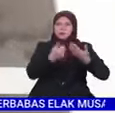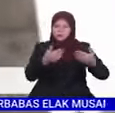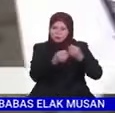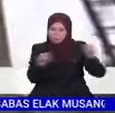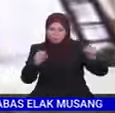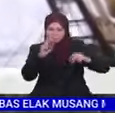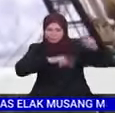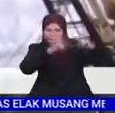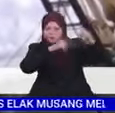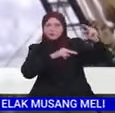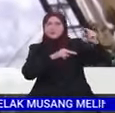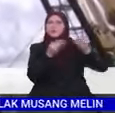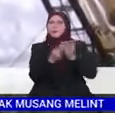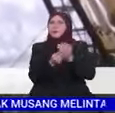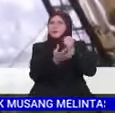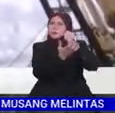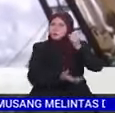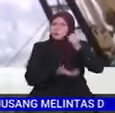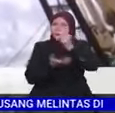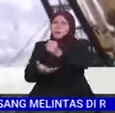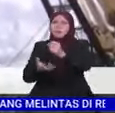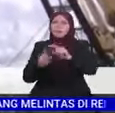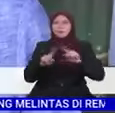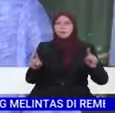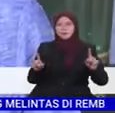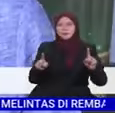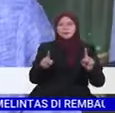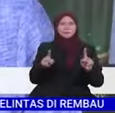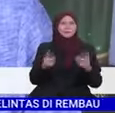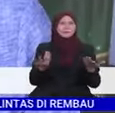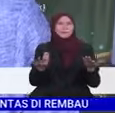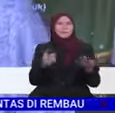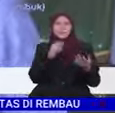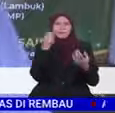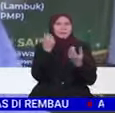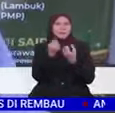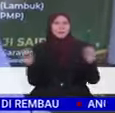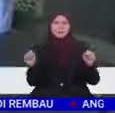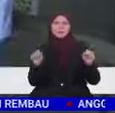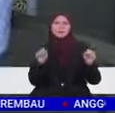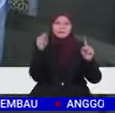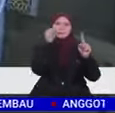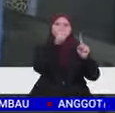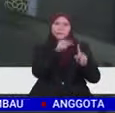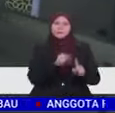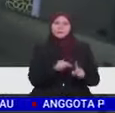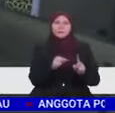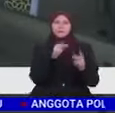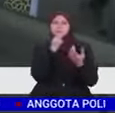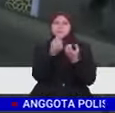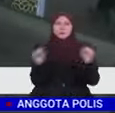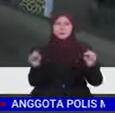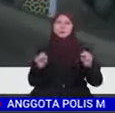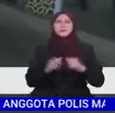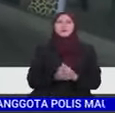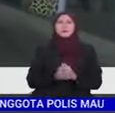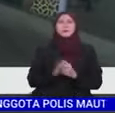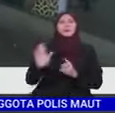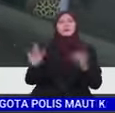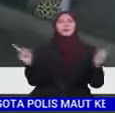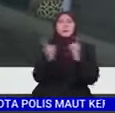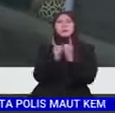disiapkan dengan dana yang disalurkan tetapi tidak siap dan diharapkan Beliau berkata demikian semasa